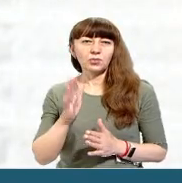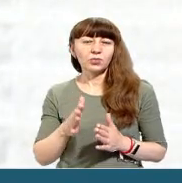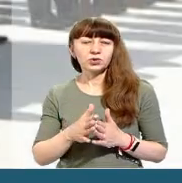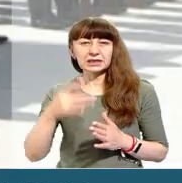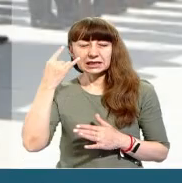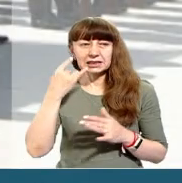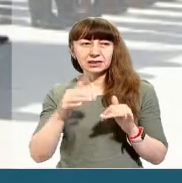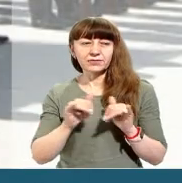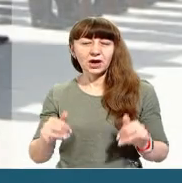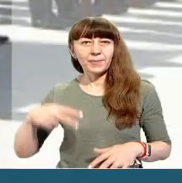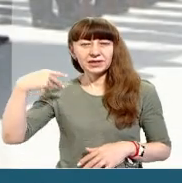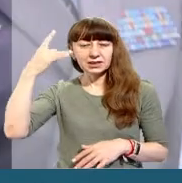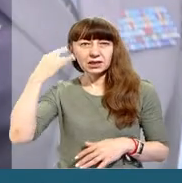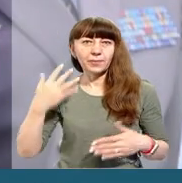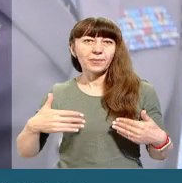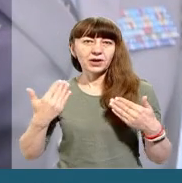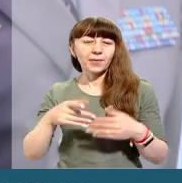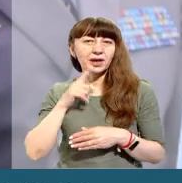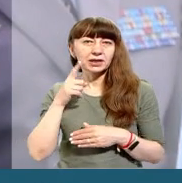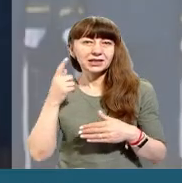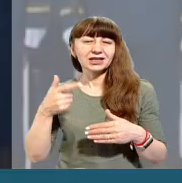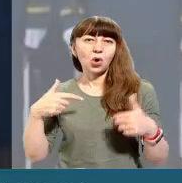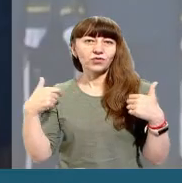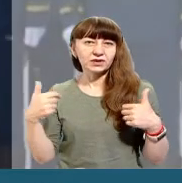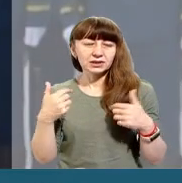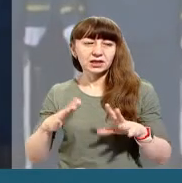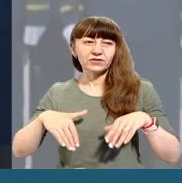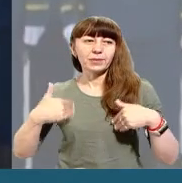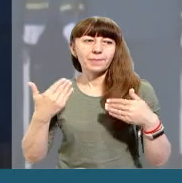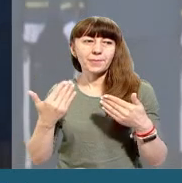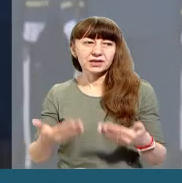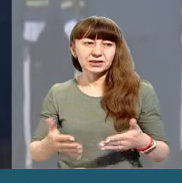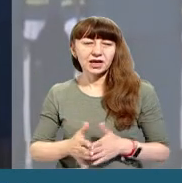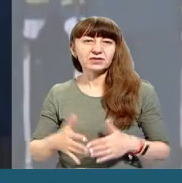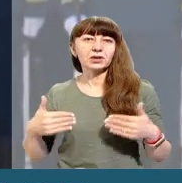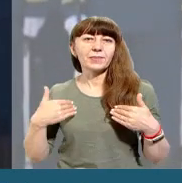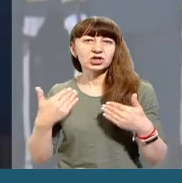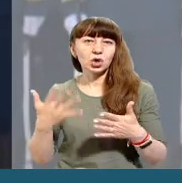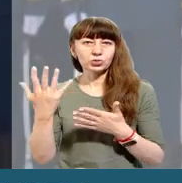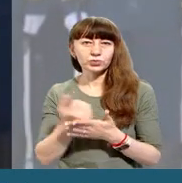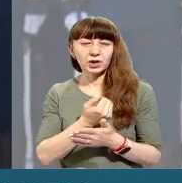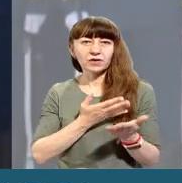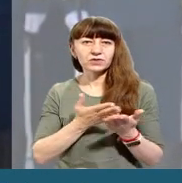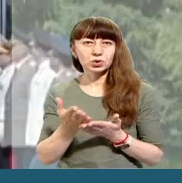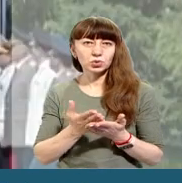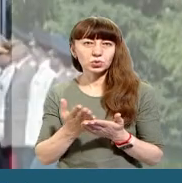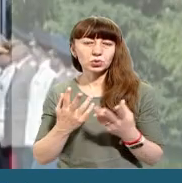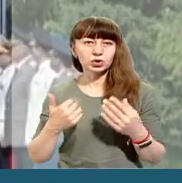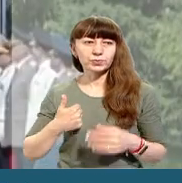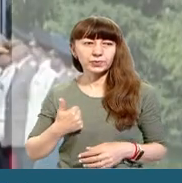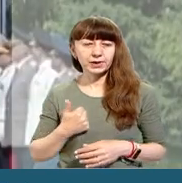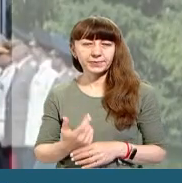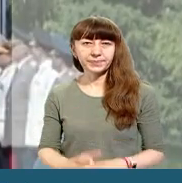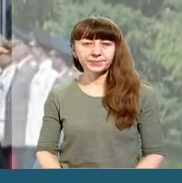жылы лебізін білдіріп, қызметтеріне сәттілік тіледі. Ер азамат үшін ел тыныштығын күзету